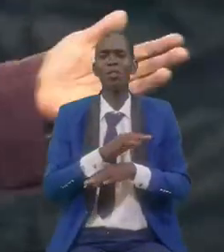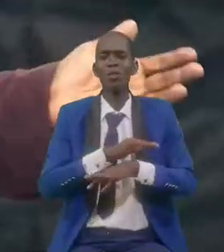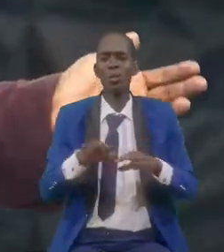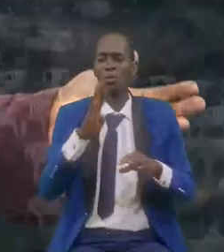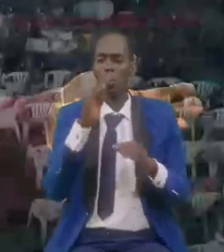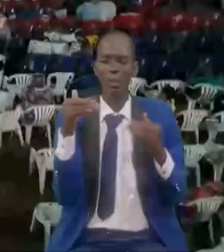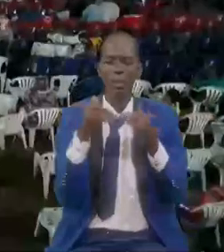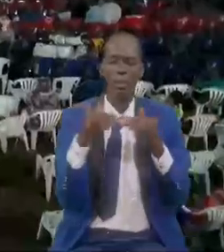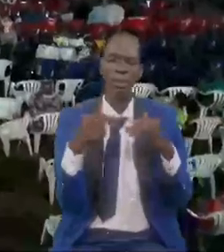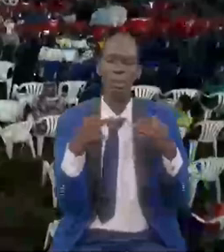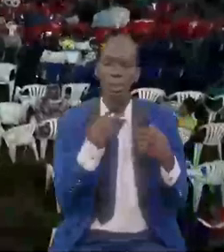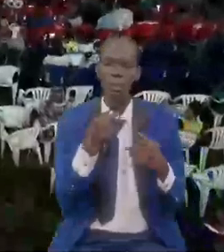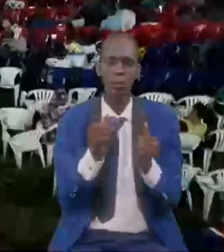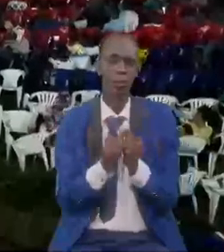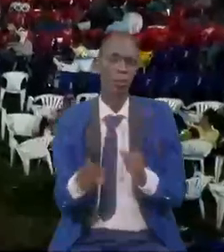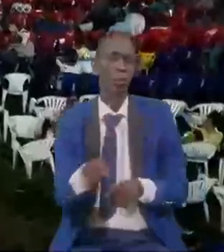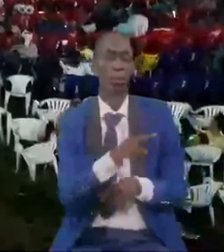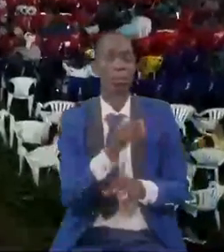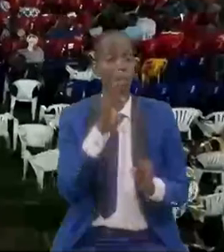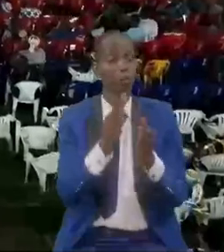joug étranger. Si quelqu'un a volé